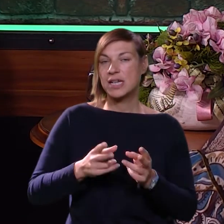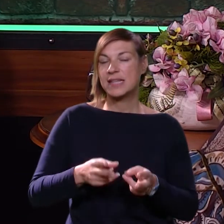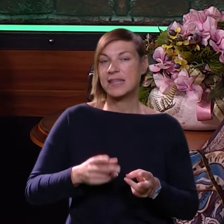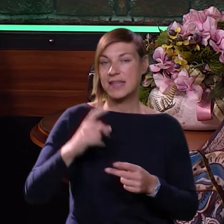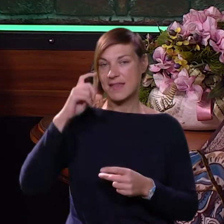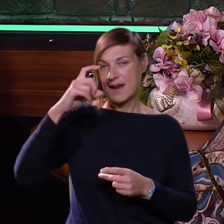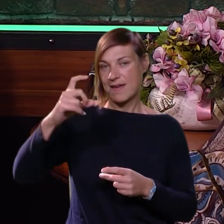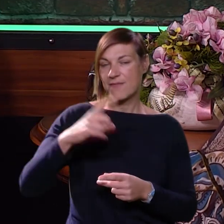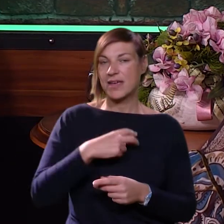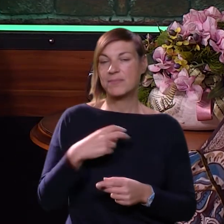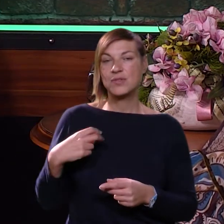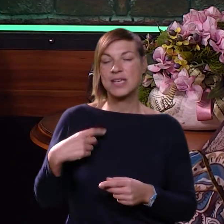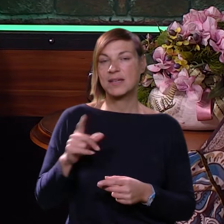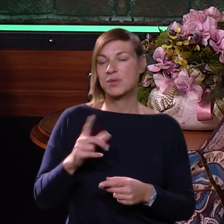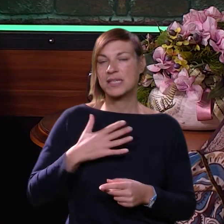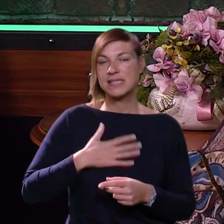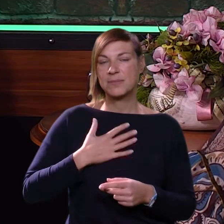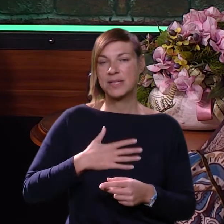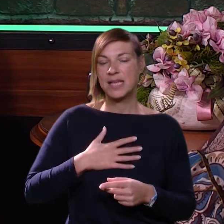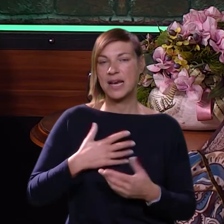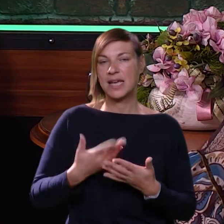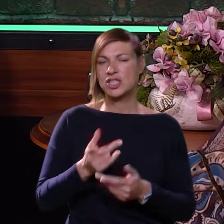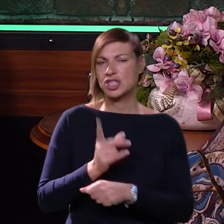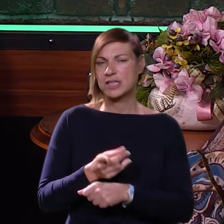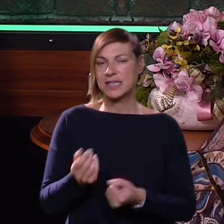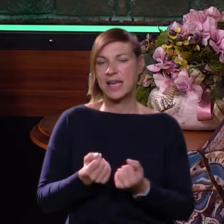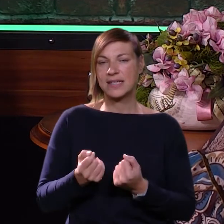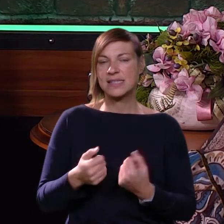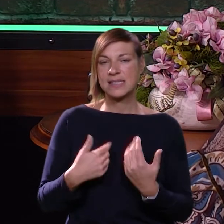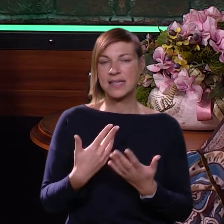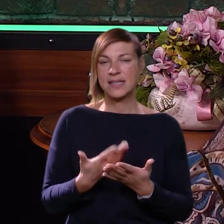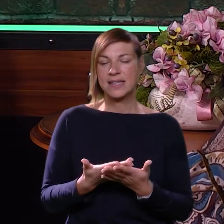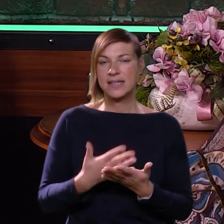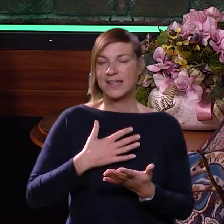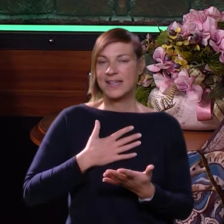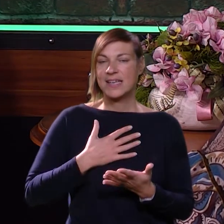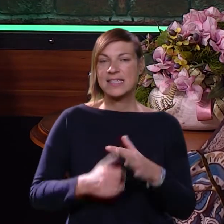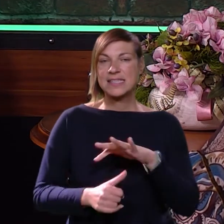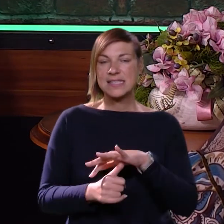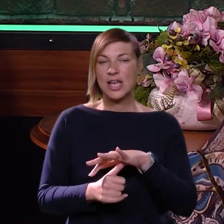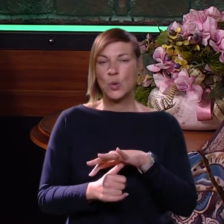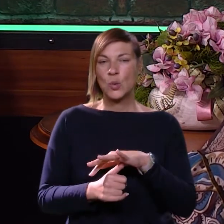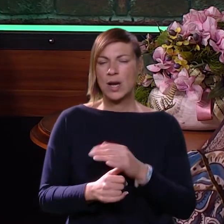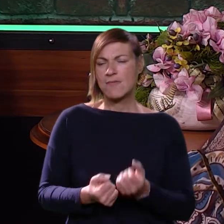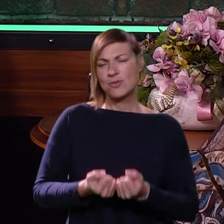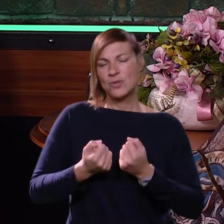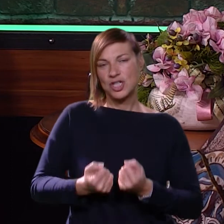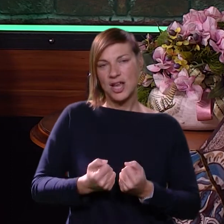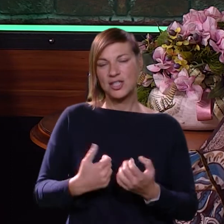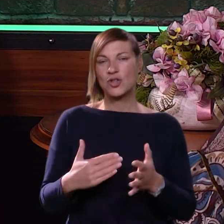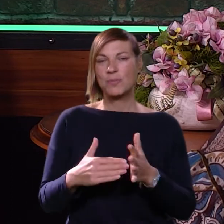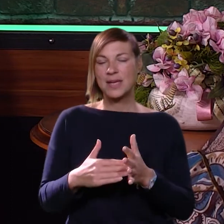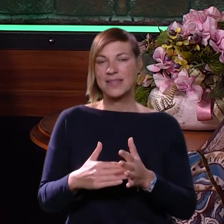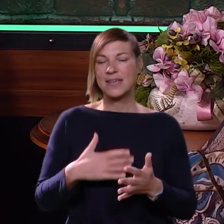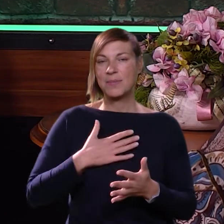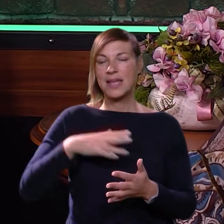tramvajem, bila sam u Zagrebu, nisam htjela ići nikakvim taksijem, ničim, jer to je onako, ja sam se uglavnom čeličila, to